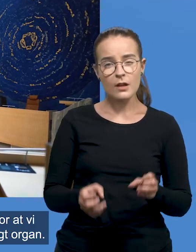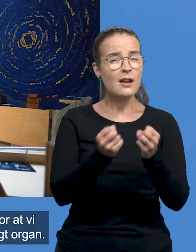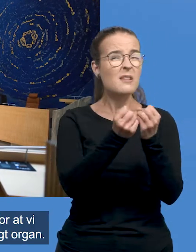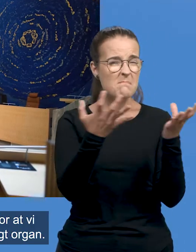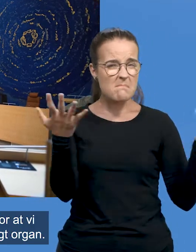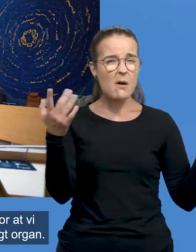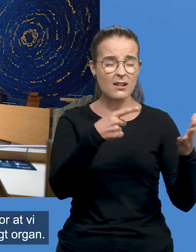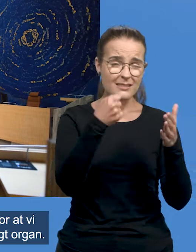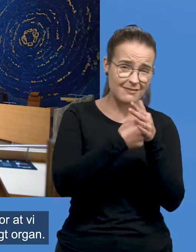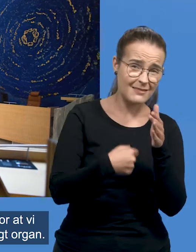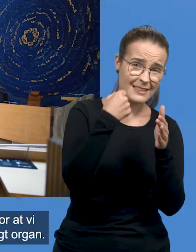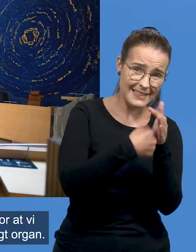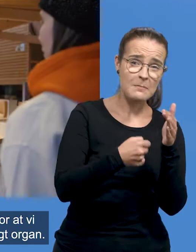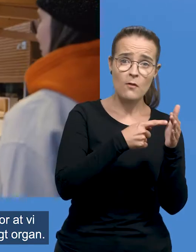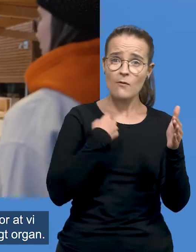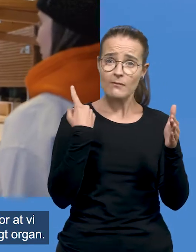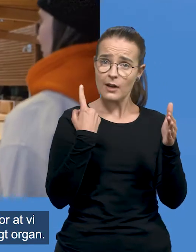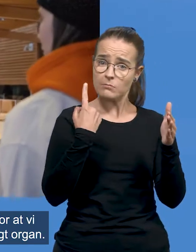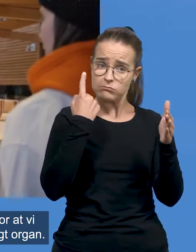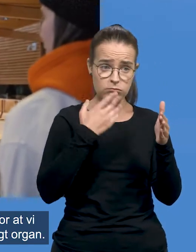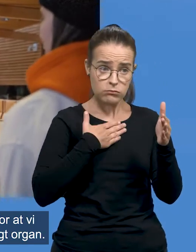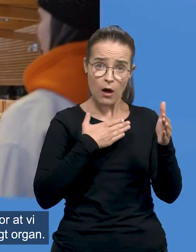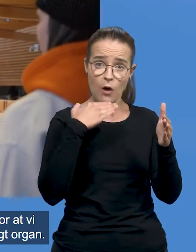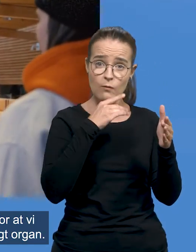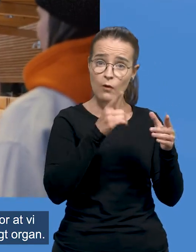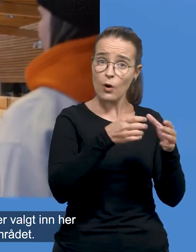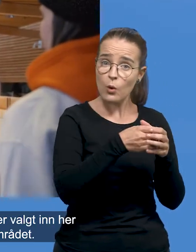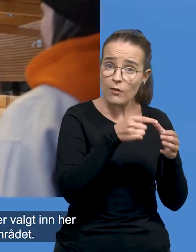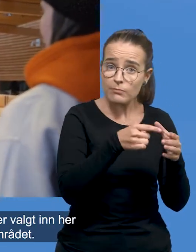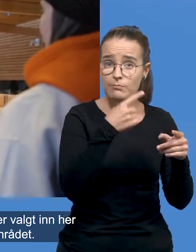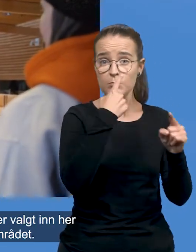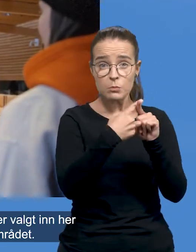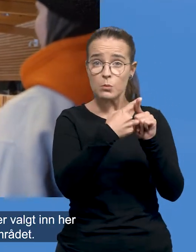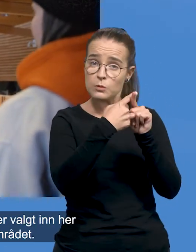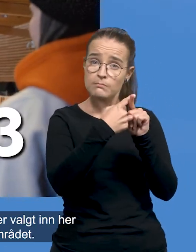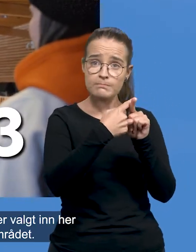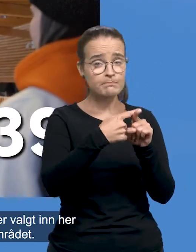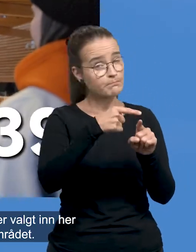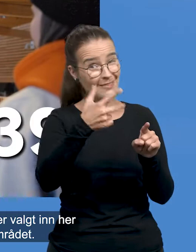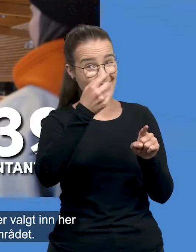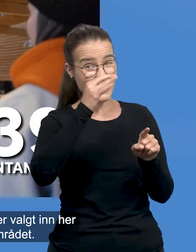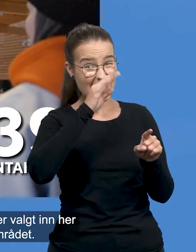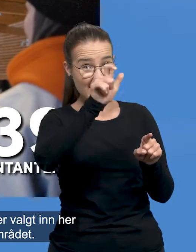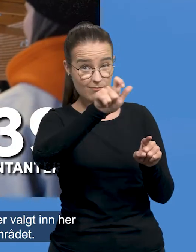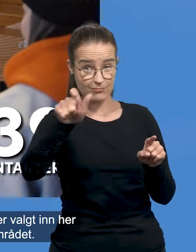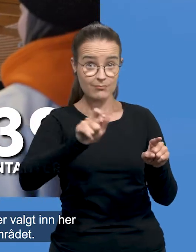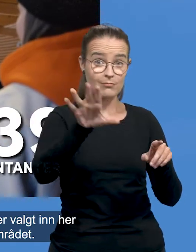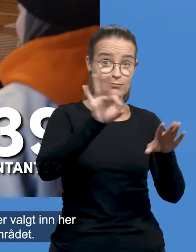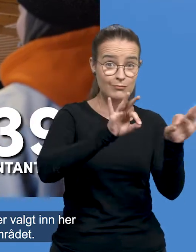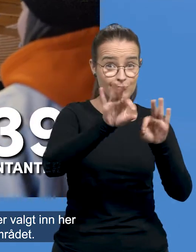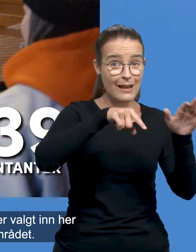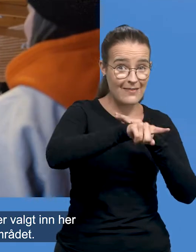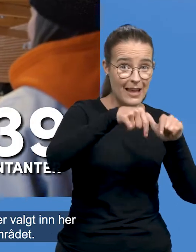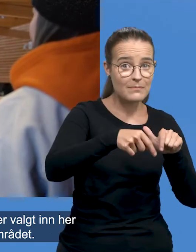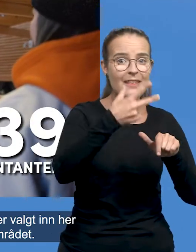Mange har jo kjempet for at vi skal kunne ha et folkevalgt organ, og at de 39 stykkene som er valgt inn